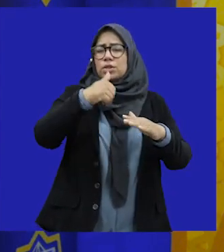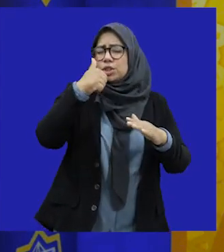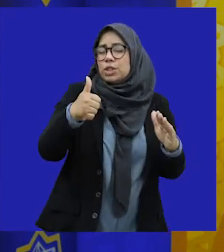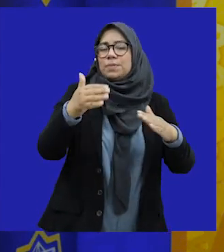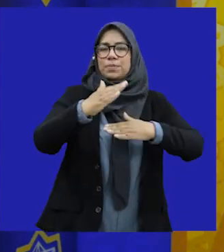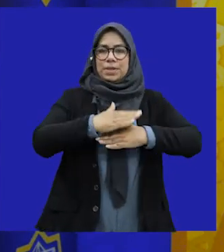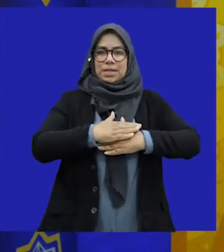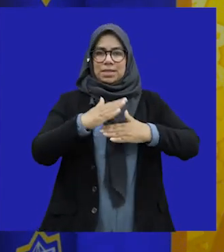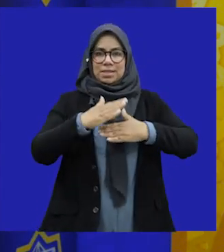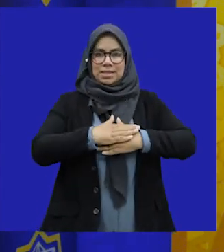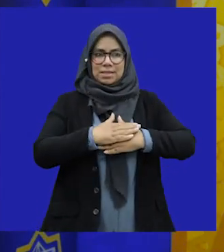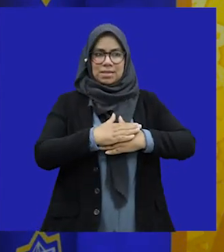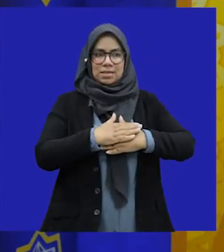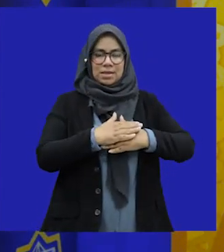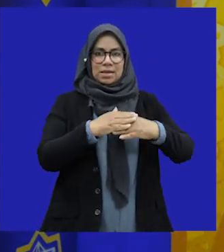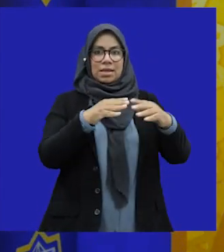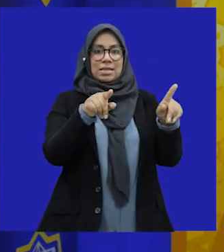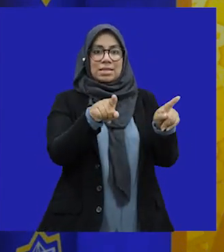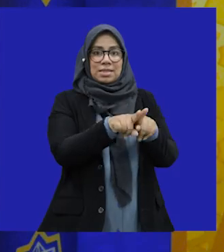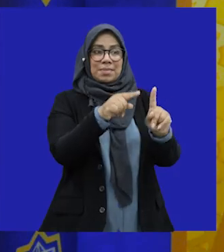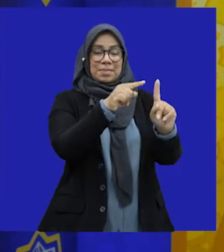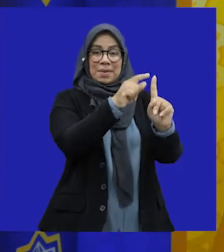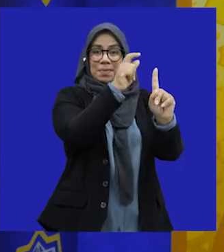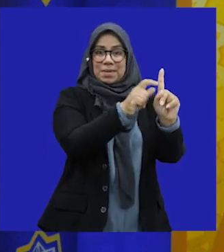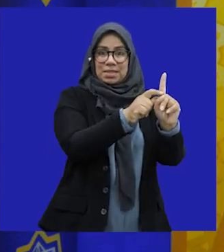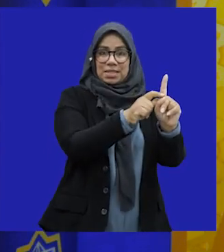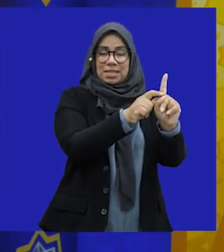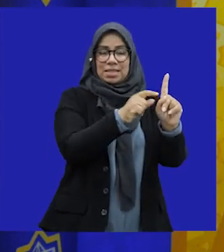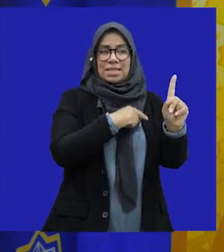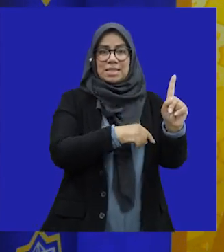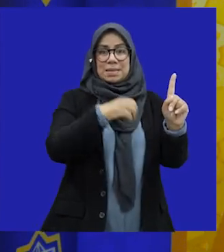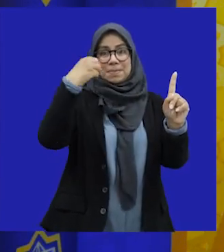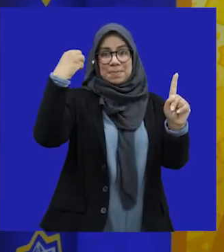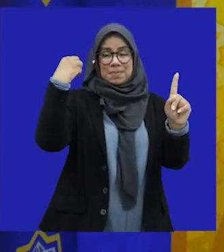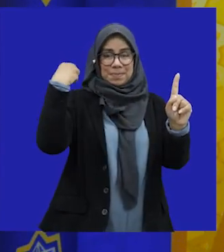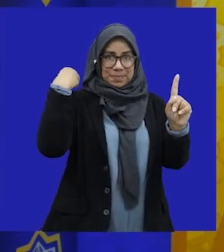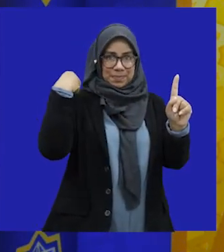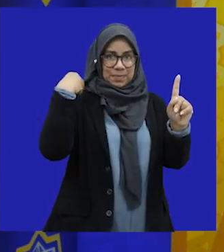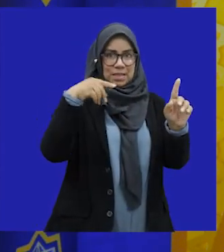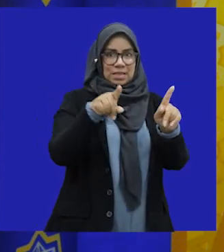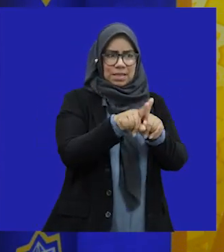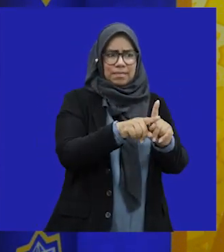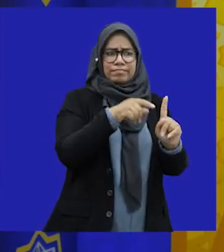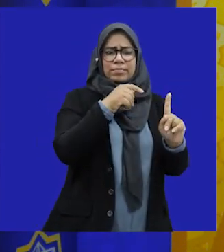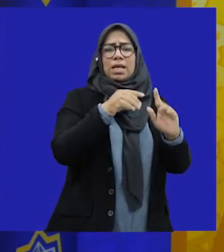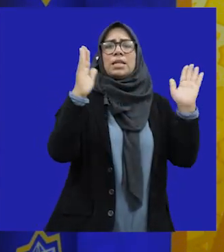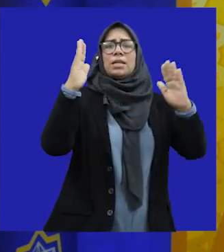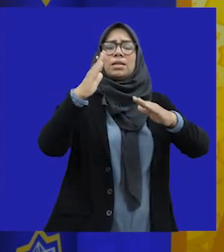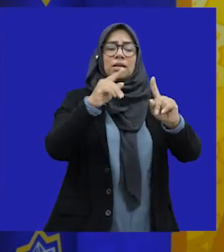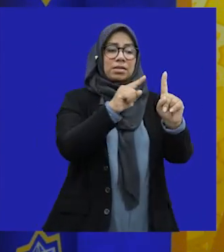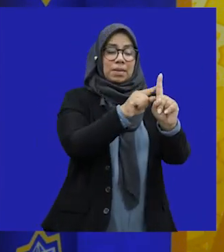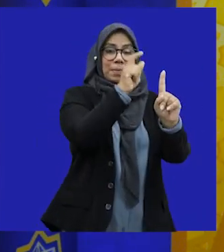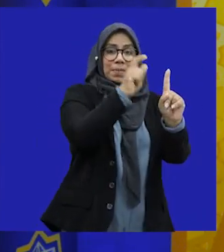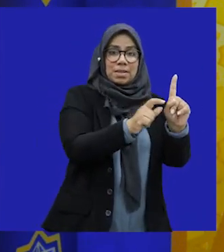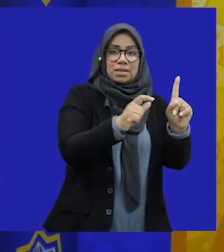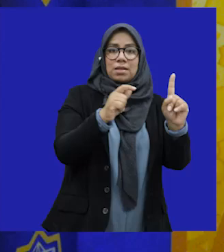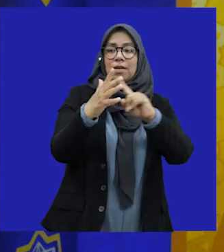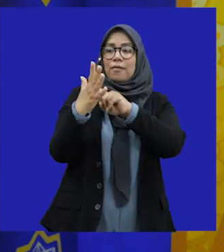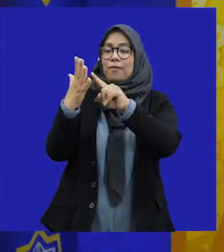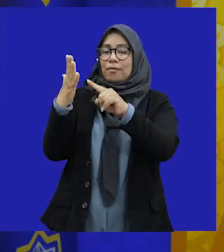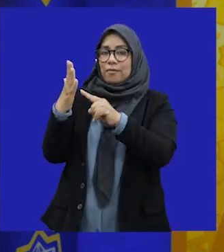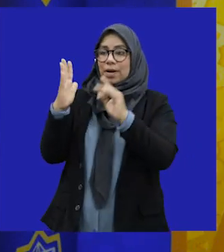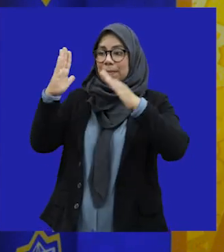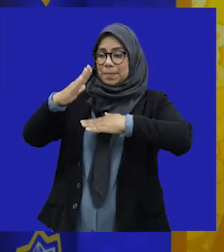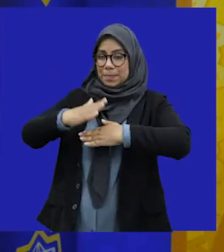And he continues, فَإِنْ كَانَتْ تَامَّةً كُتِبَتْ لَهُ تَامَّةً. Meaning, if it is perfect, then it will